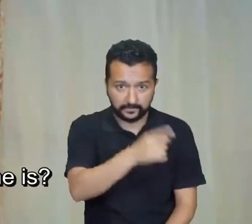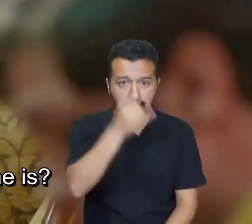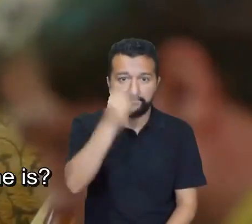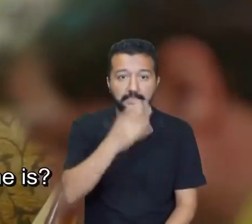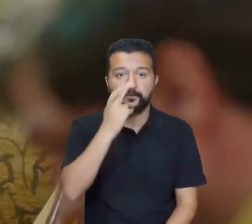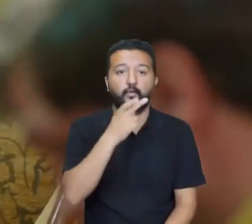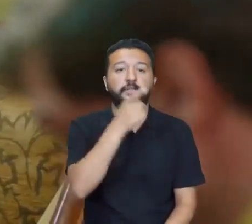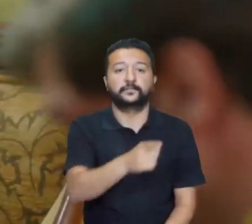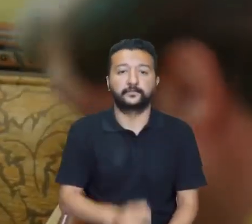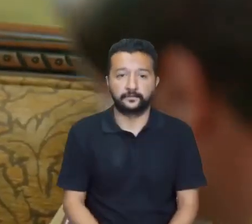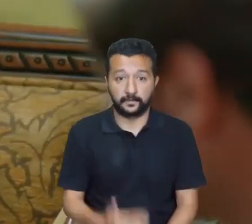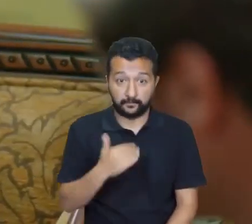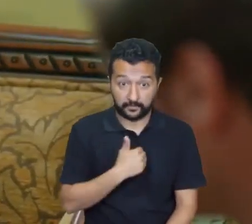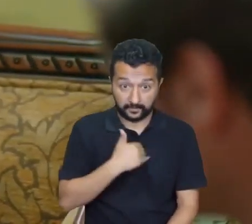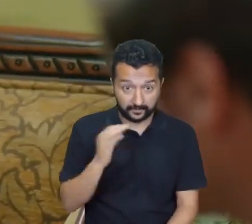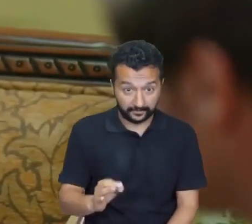Pis dolandırıcı.